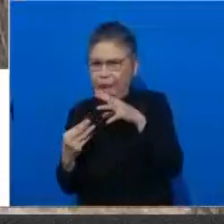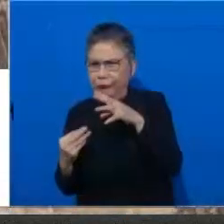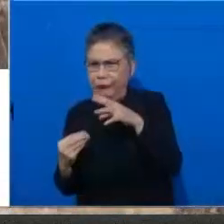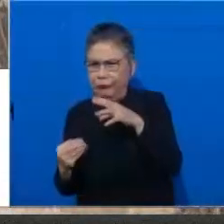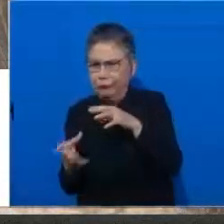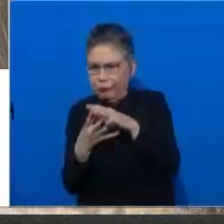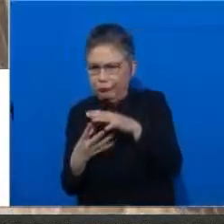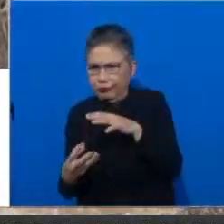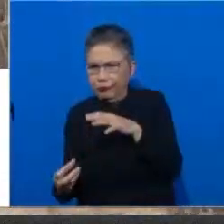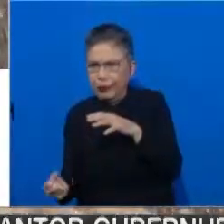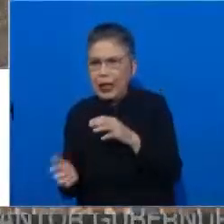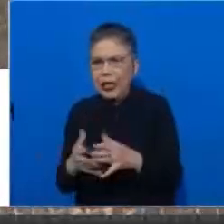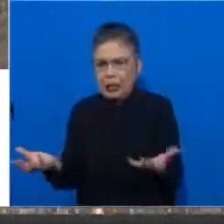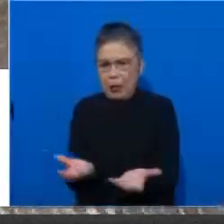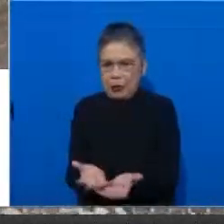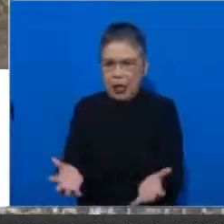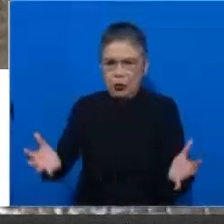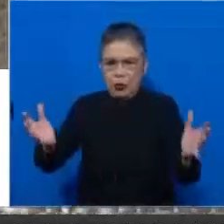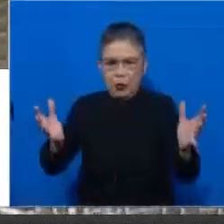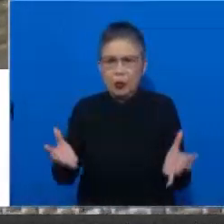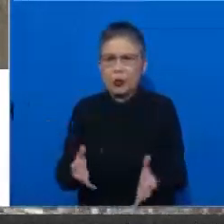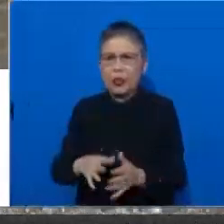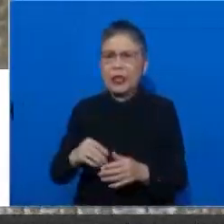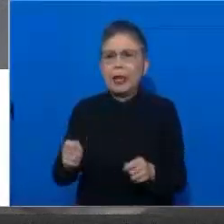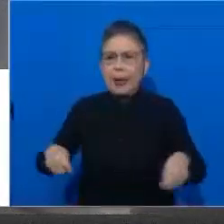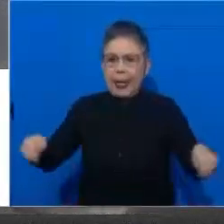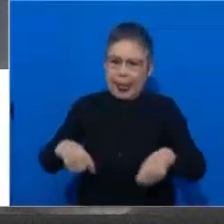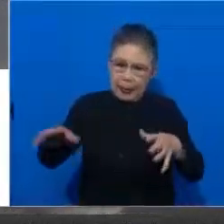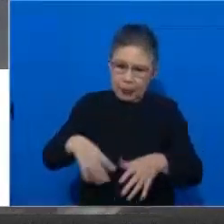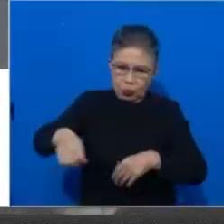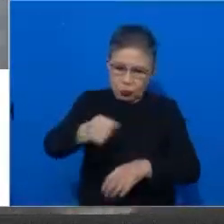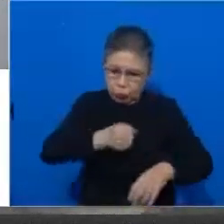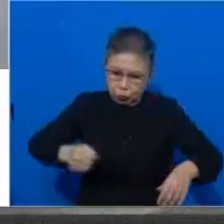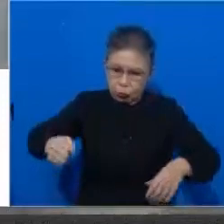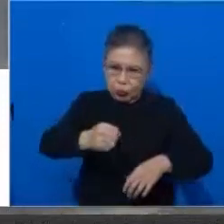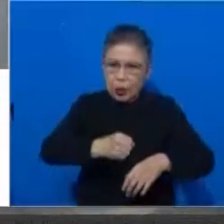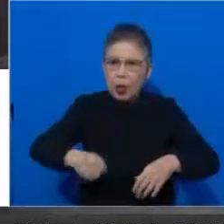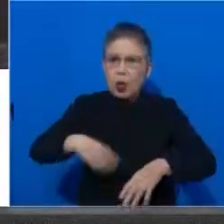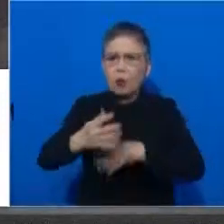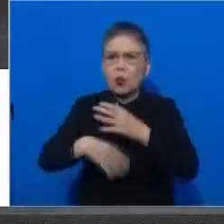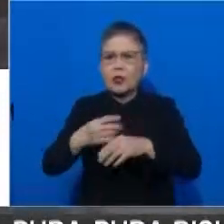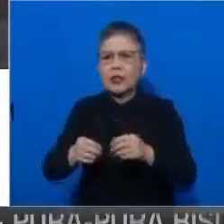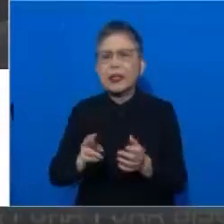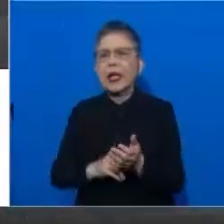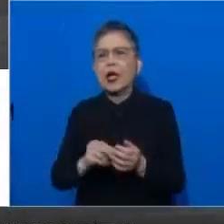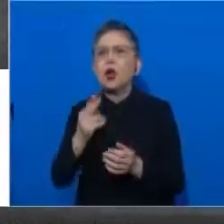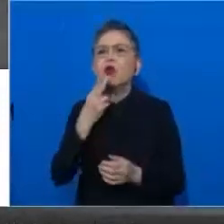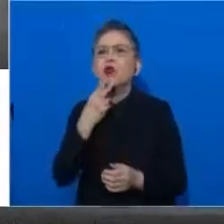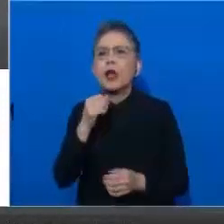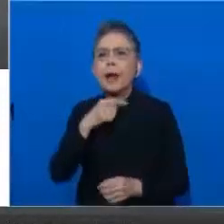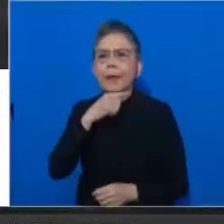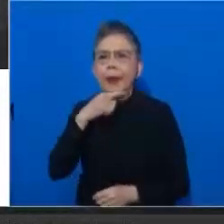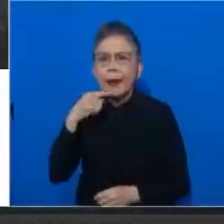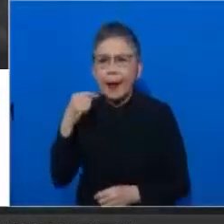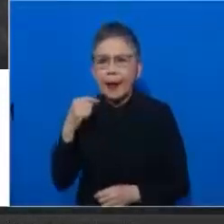Air nira yang dihasilkan lalu ditampung dalam beberapa bejana untuk dimasak. 6 bejana digunakan untuk memproses nira tebu menjadi gula merah, 2